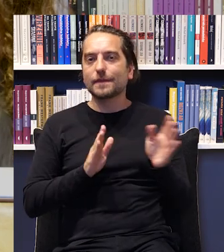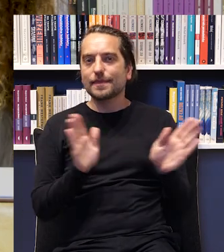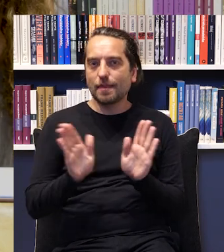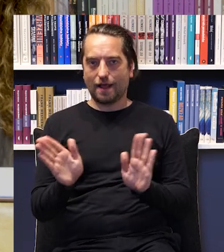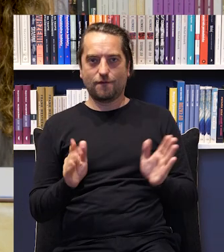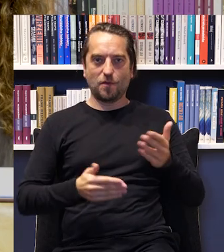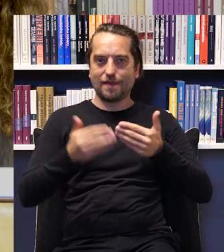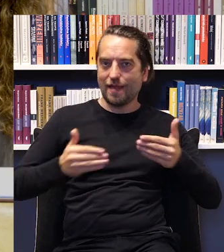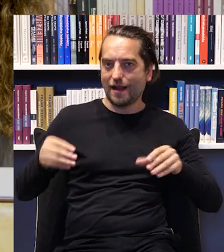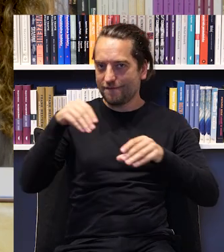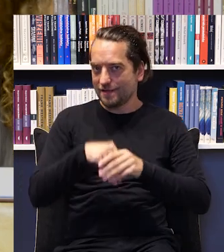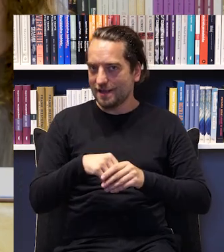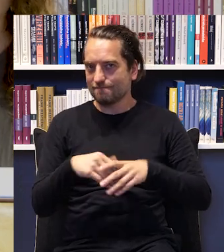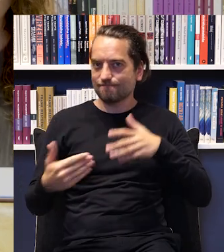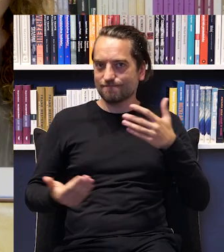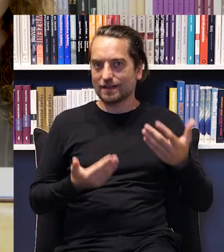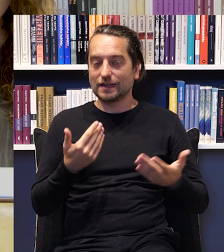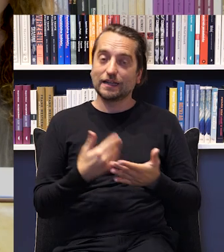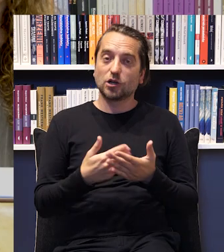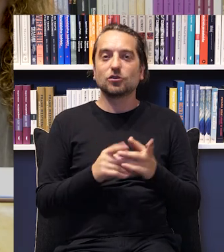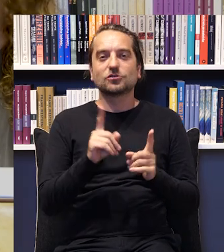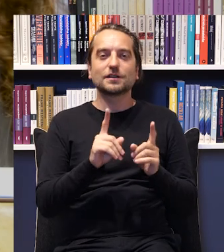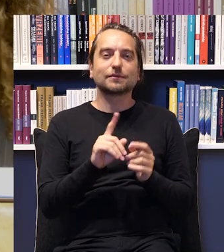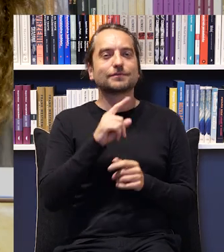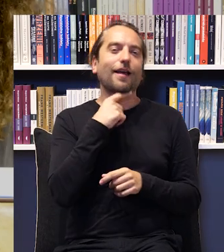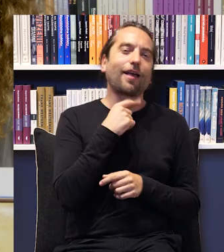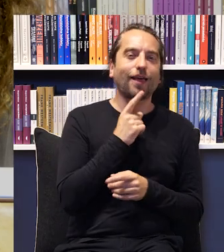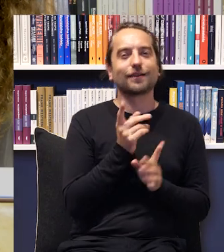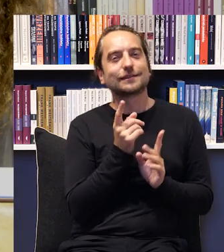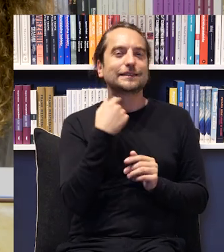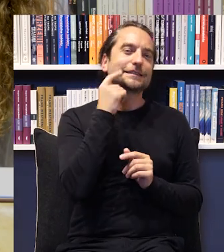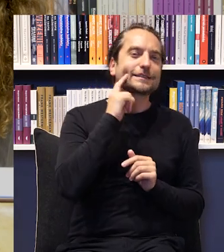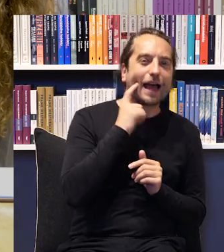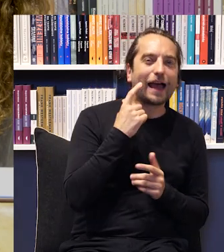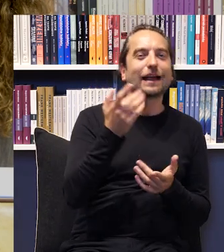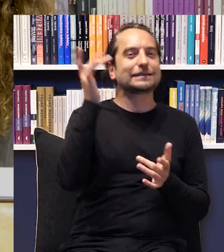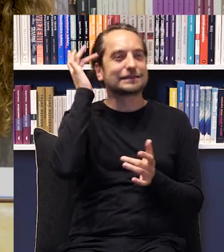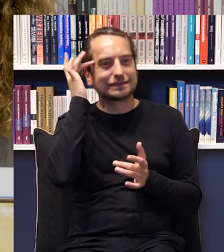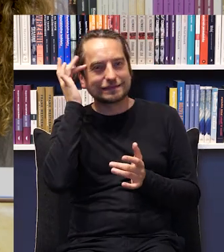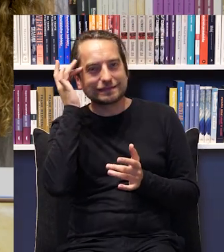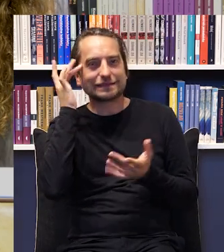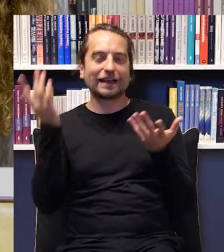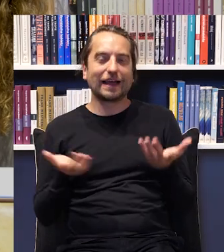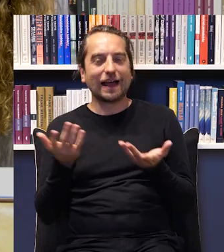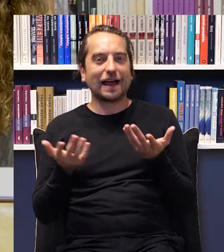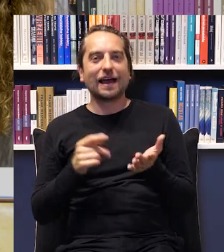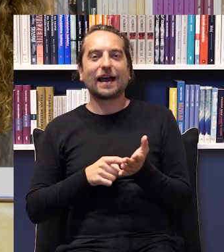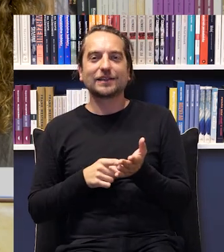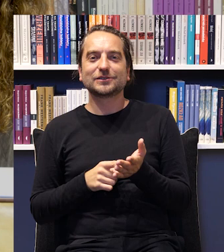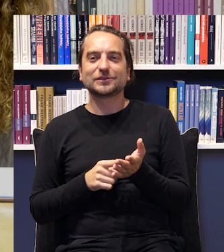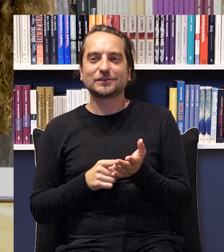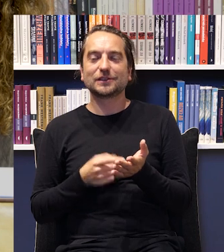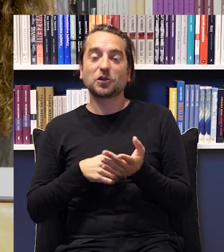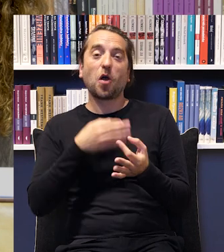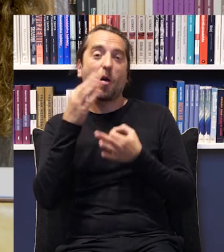performersko-teatralnym, więc ona też czasem trochę ironizuje, no nie? I jakby no ona sobie tutaj to